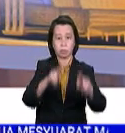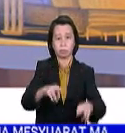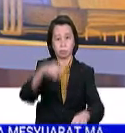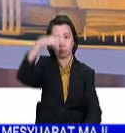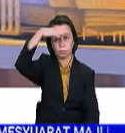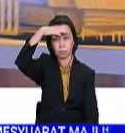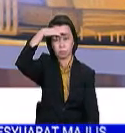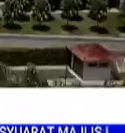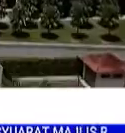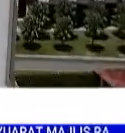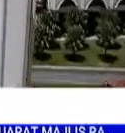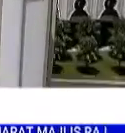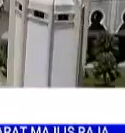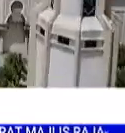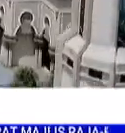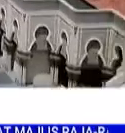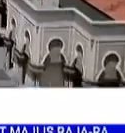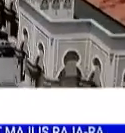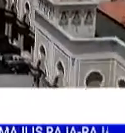Johor.